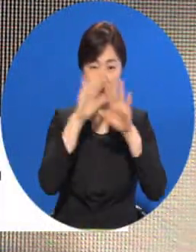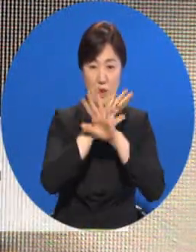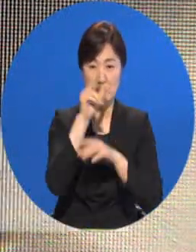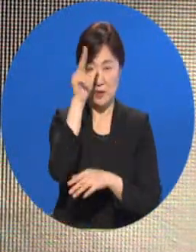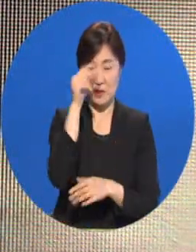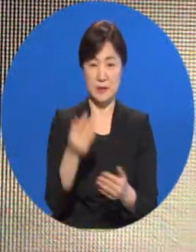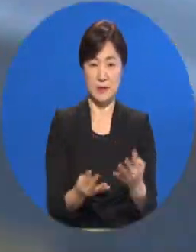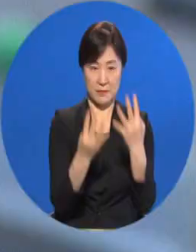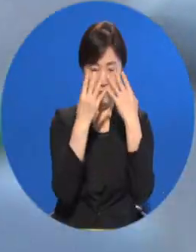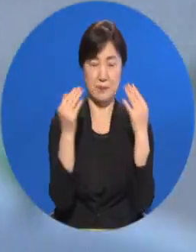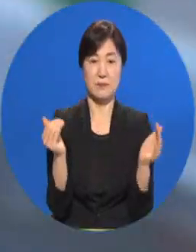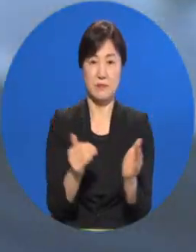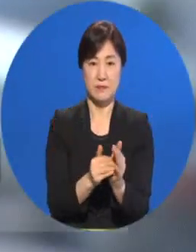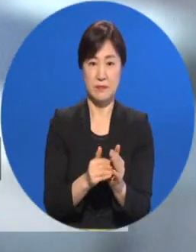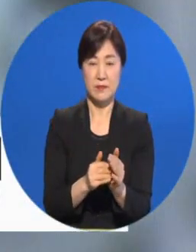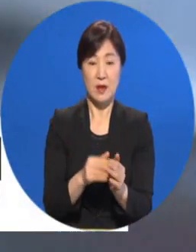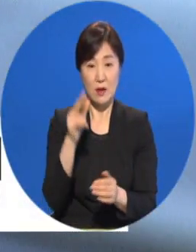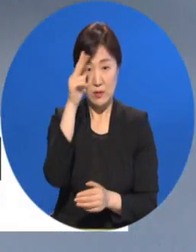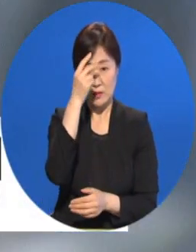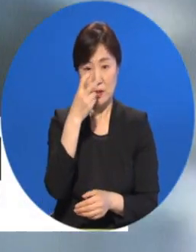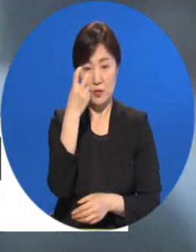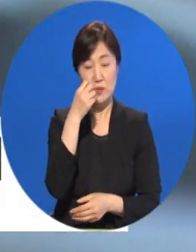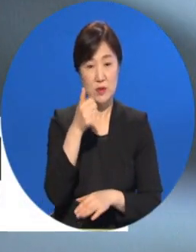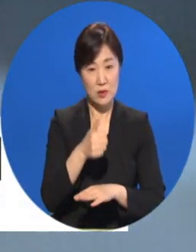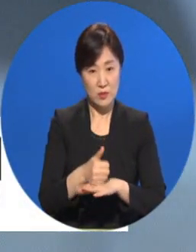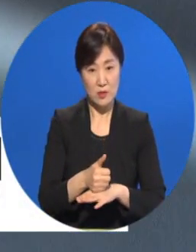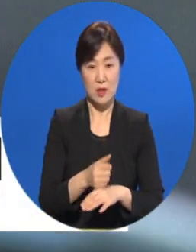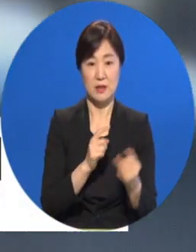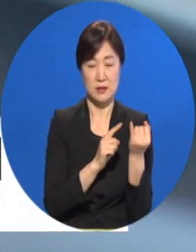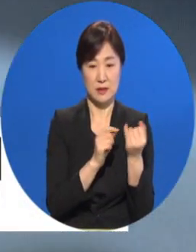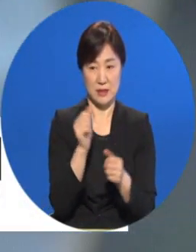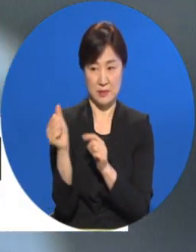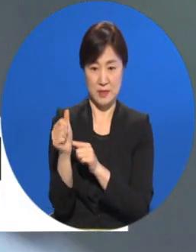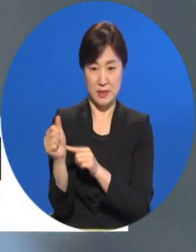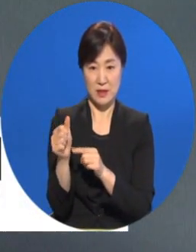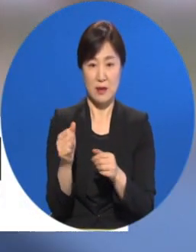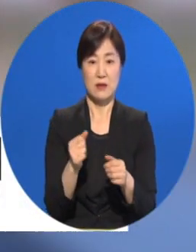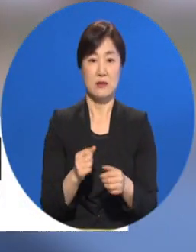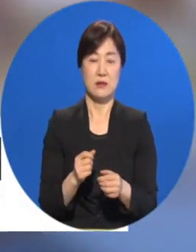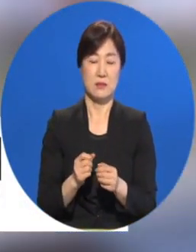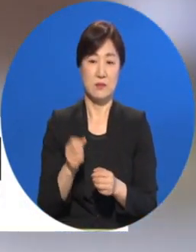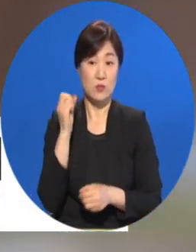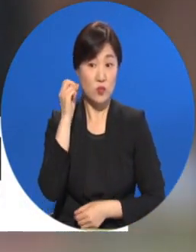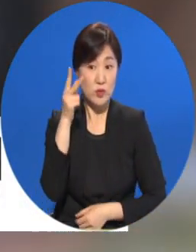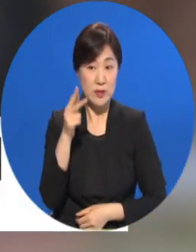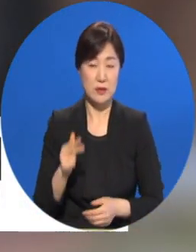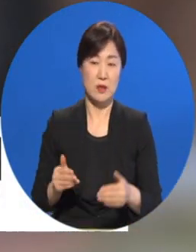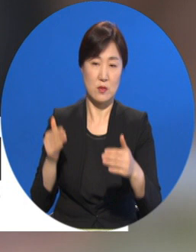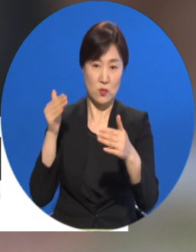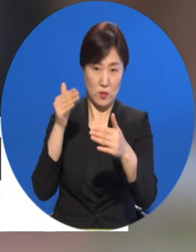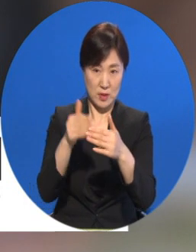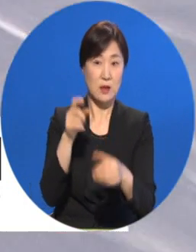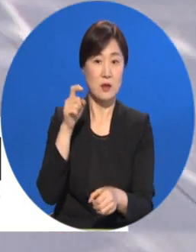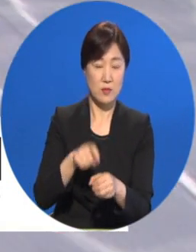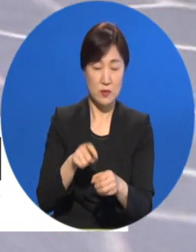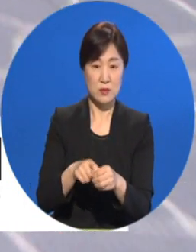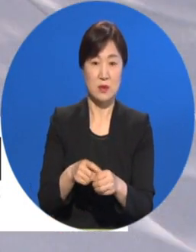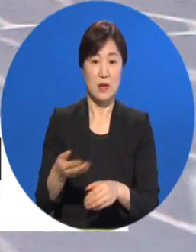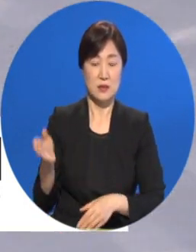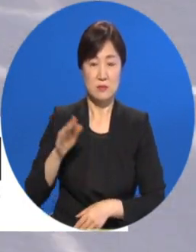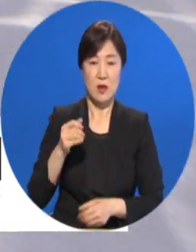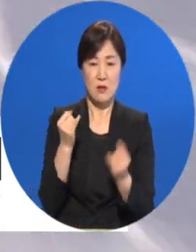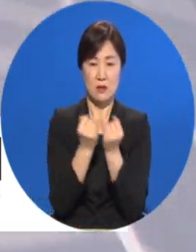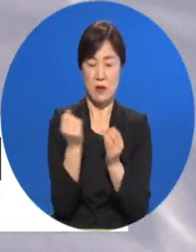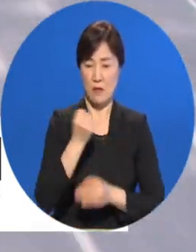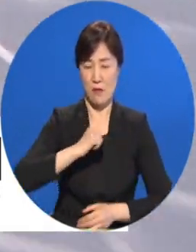구속됐습니다. 경찰 조사 결과 A씨는 여성과 함께 수킬로미터 떨어진 무인텔로 들어가려 했지만 여성의